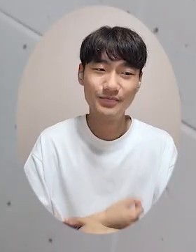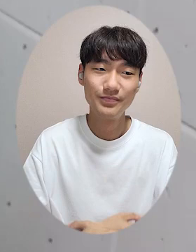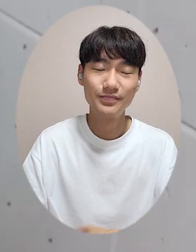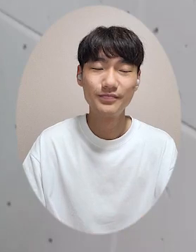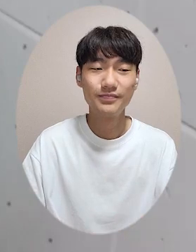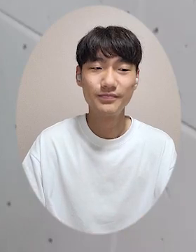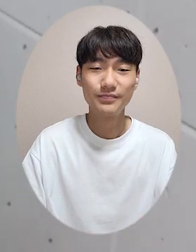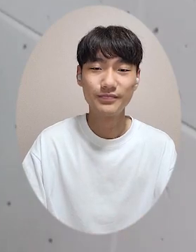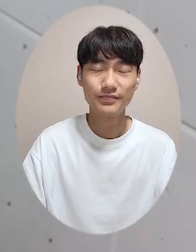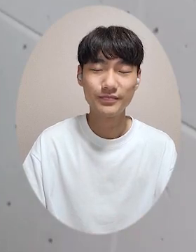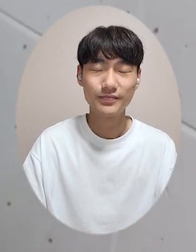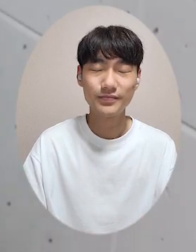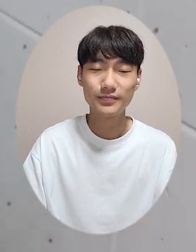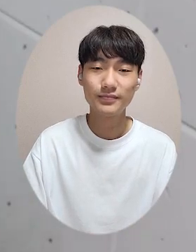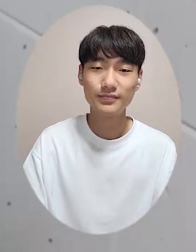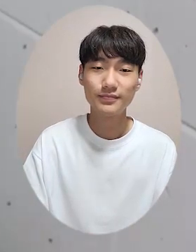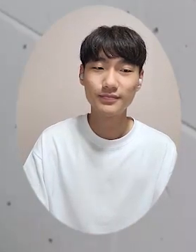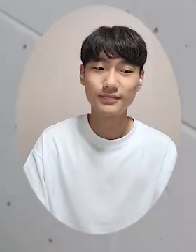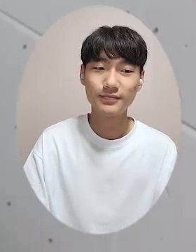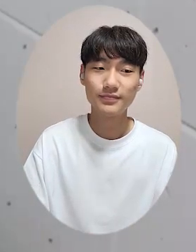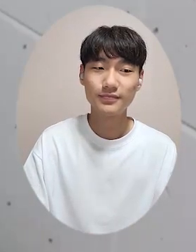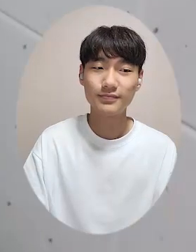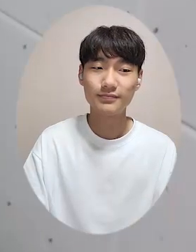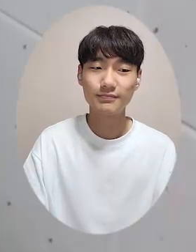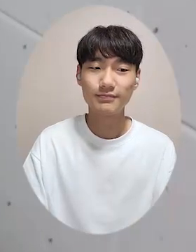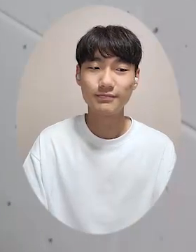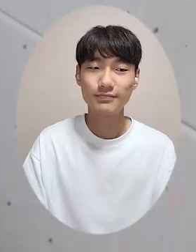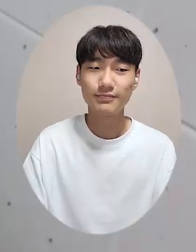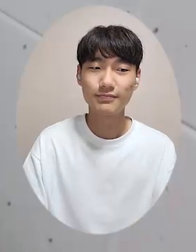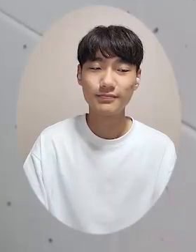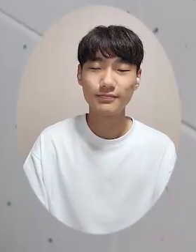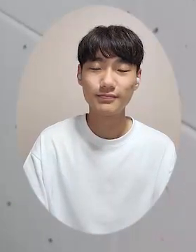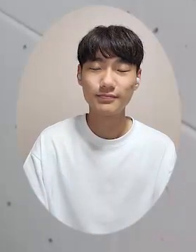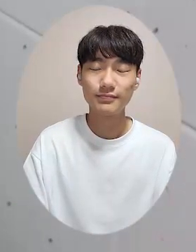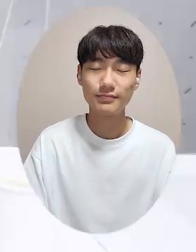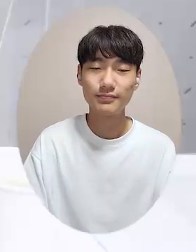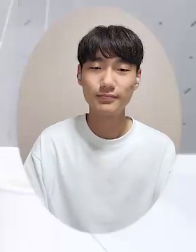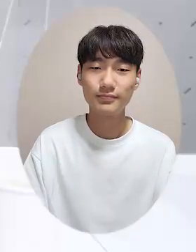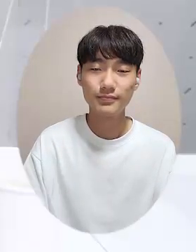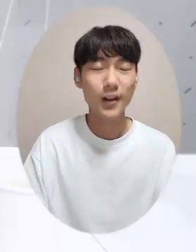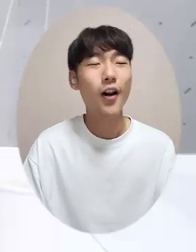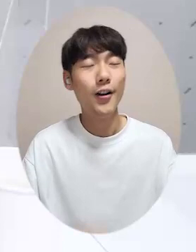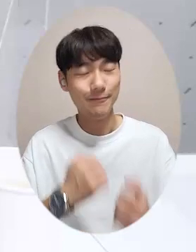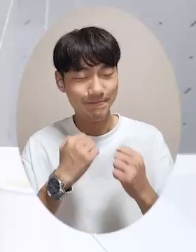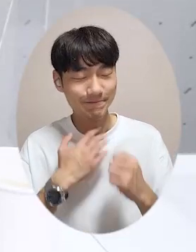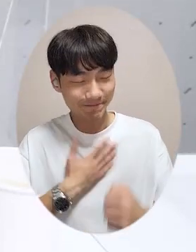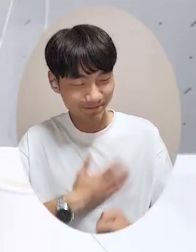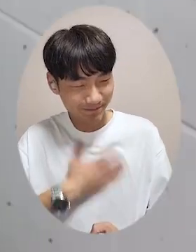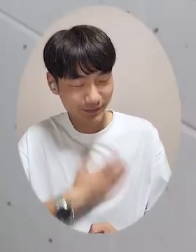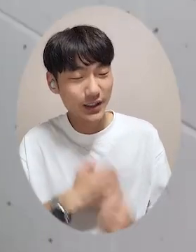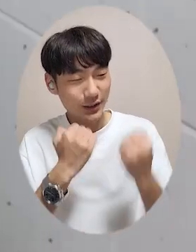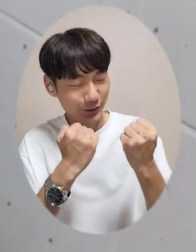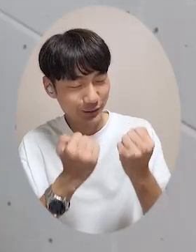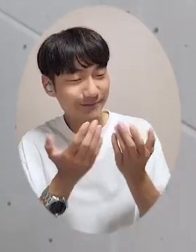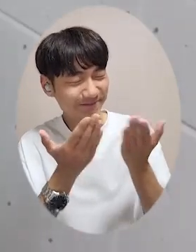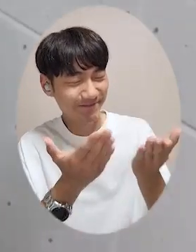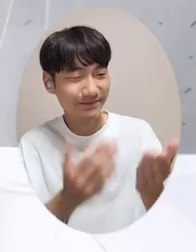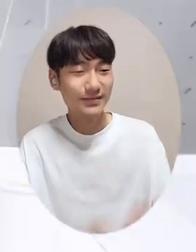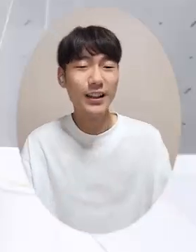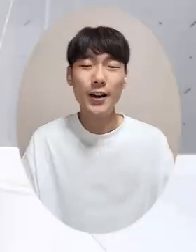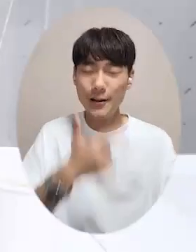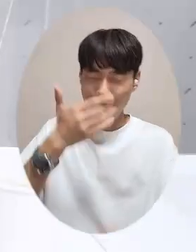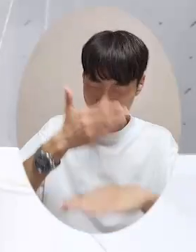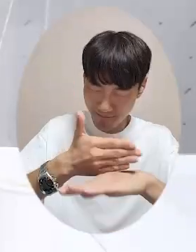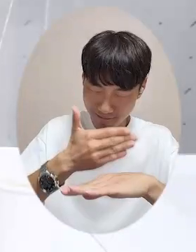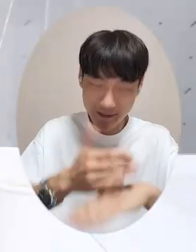좀 많이 해드리고 싶은 마음입니다. 네. 네네. 앞으로 적극 응원하도록 하겠습니다. 고맙습니다.